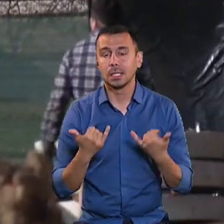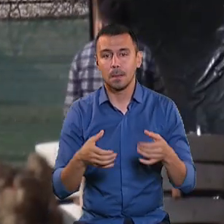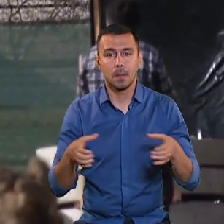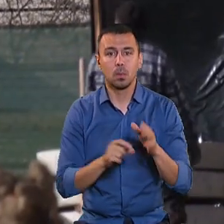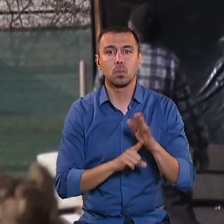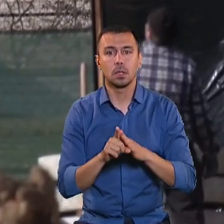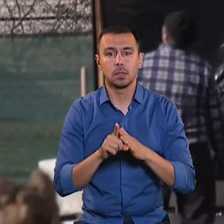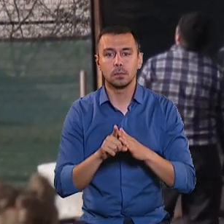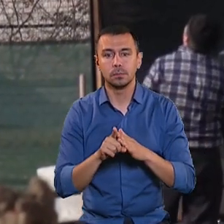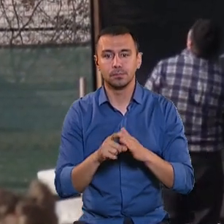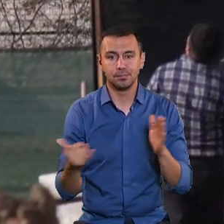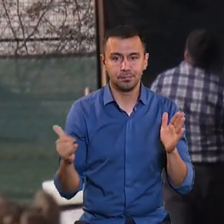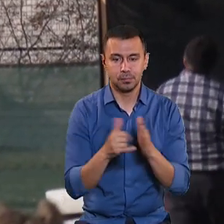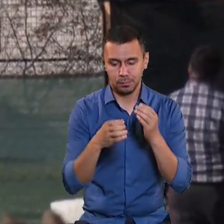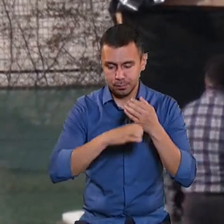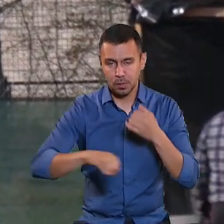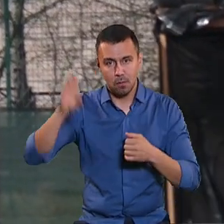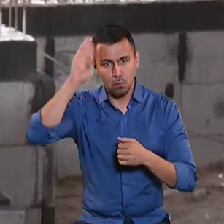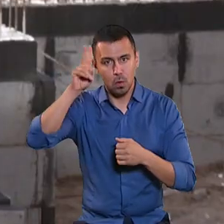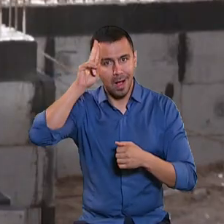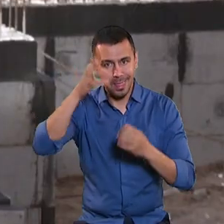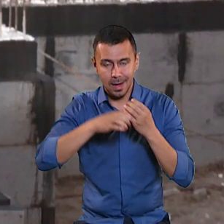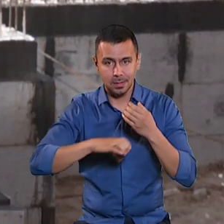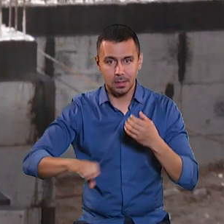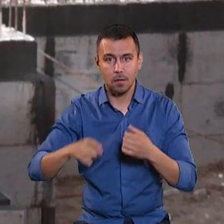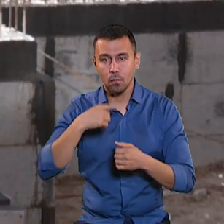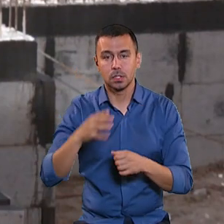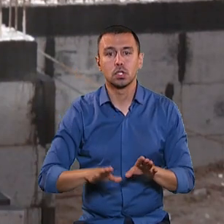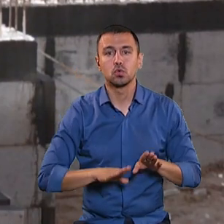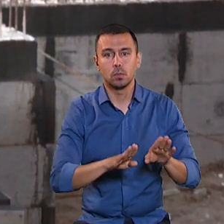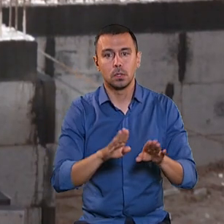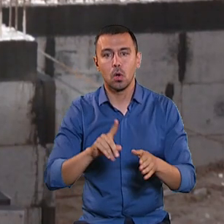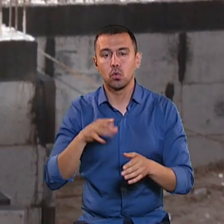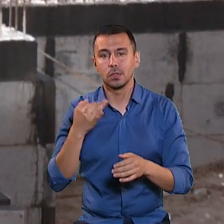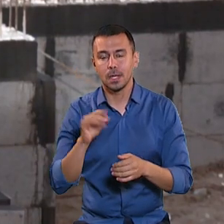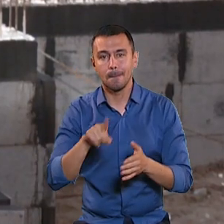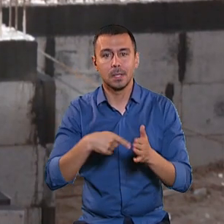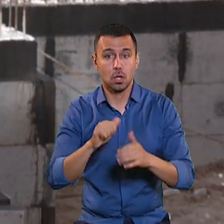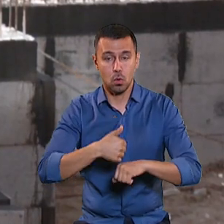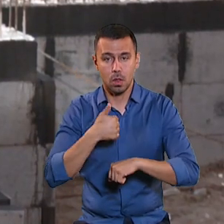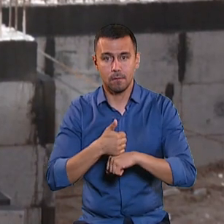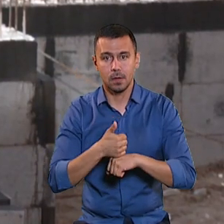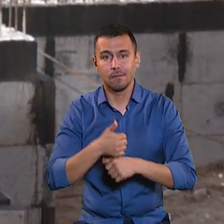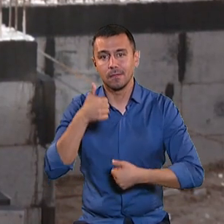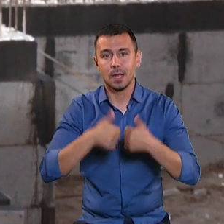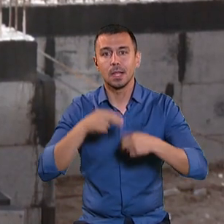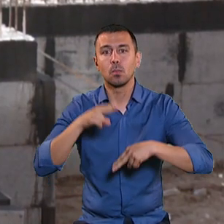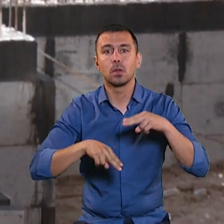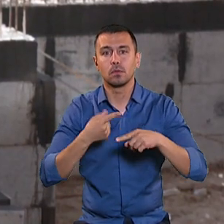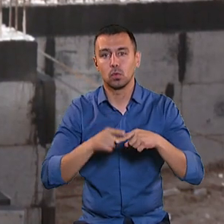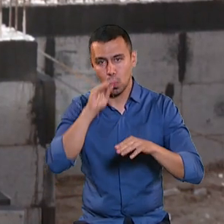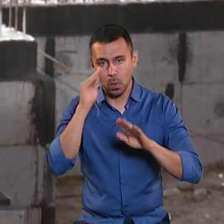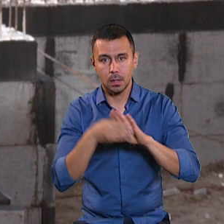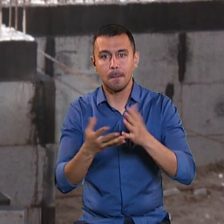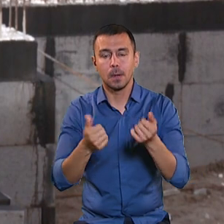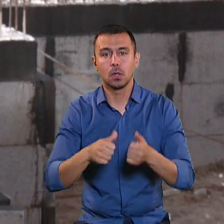починає підводити комунікації воду каналізацію за словами заступника Городоцького міського голови у тендері на будівництво цього укриття